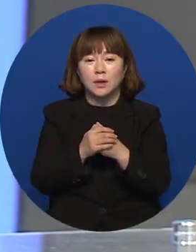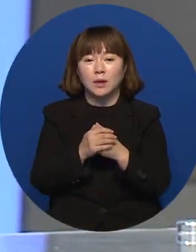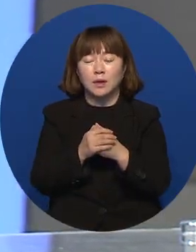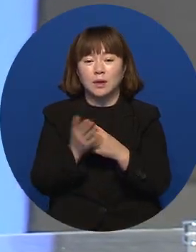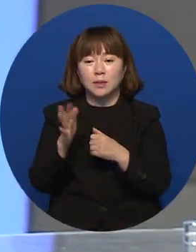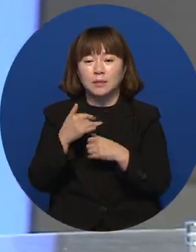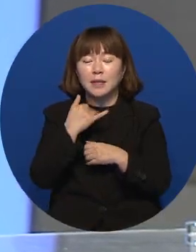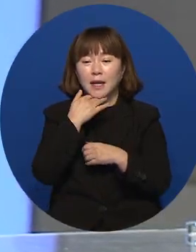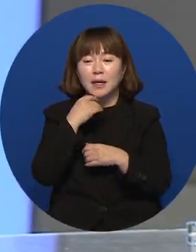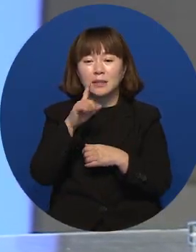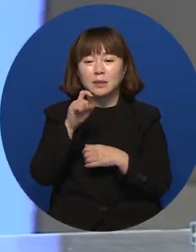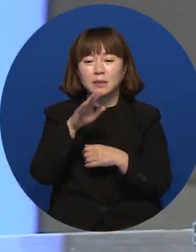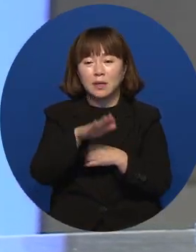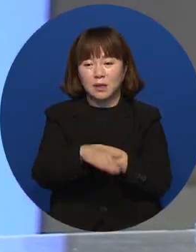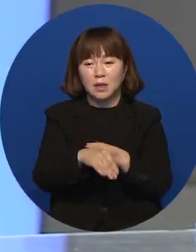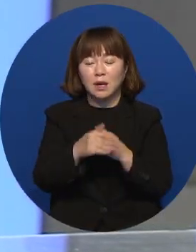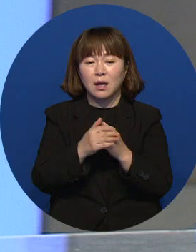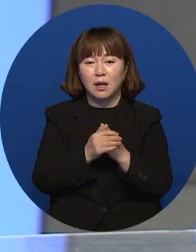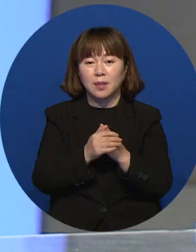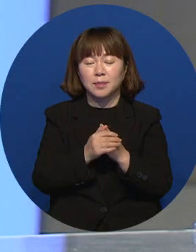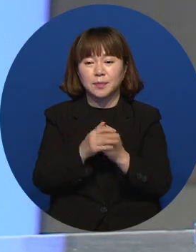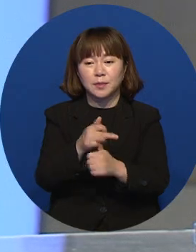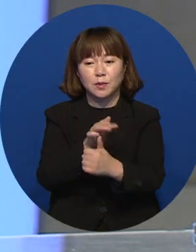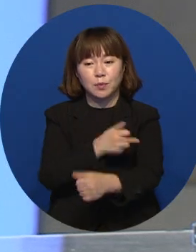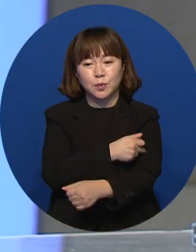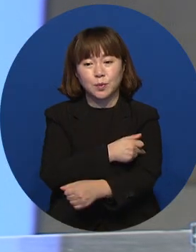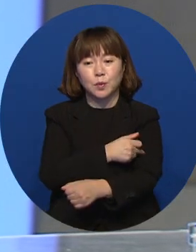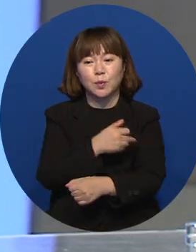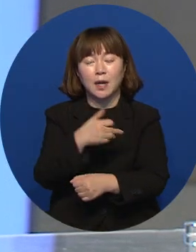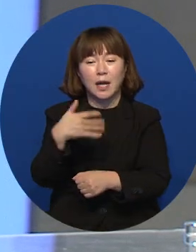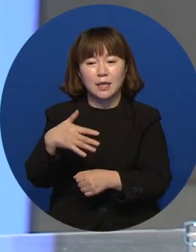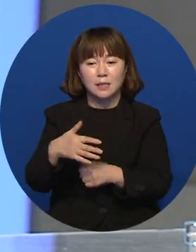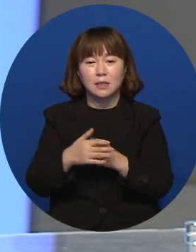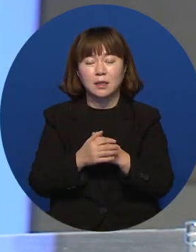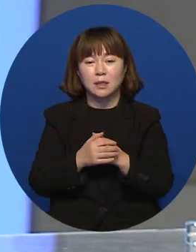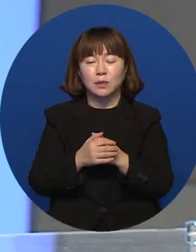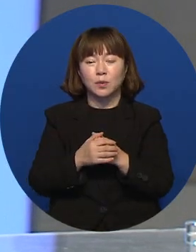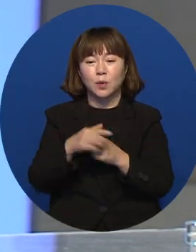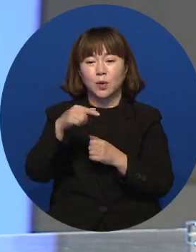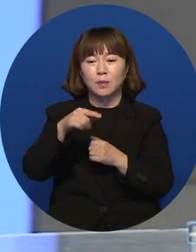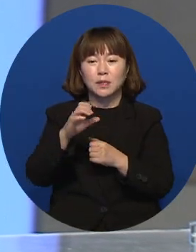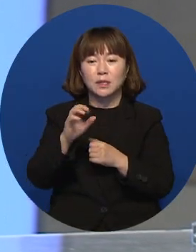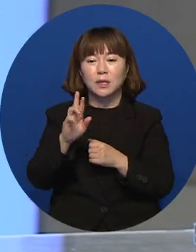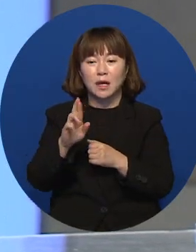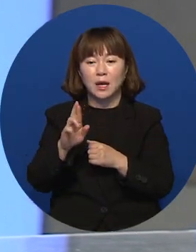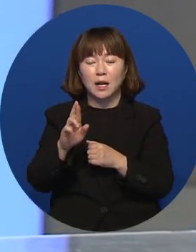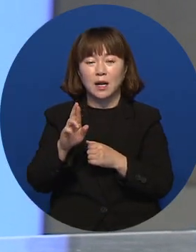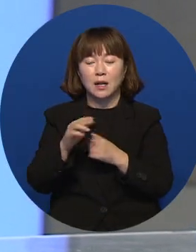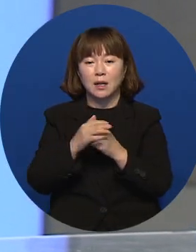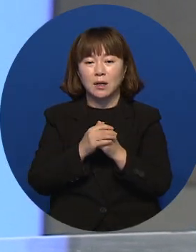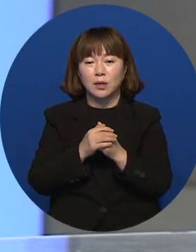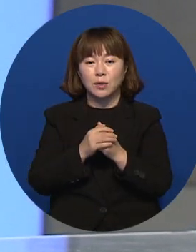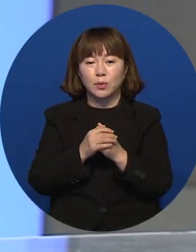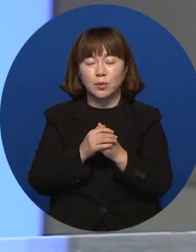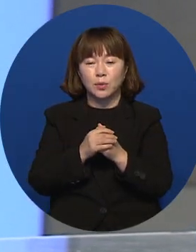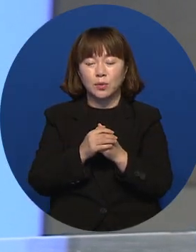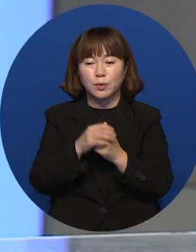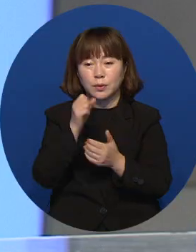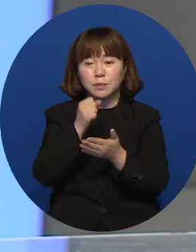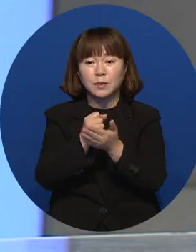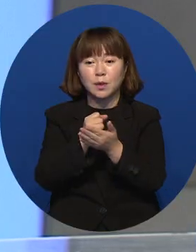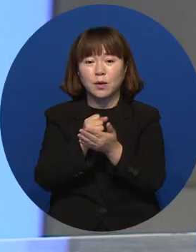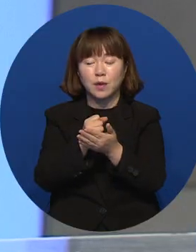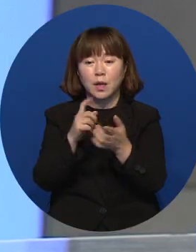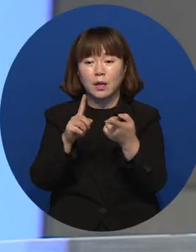11세 이아 라든가 의학적 이후로 적중 못 하시는 분들 보다는 pcr 음성 시조 매주 화 양을 좀더 연구를 해야 될거 같구요 예